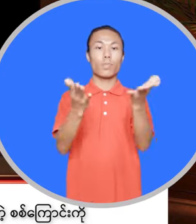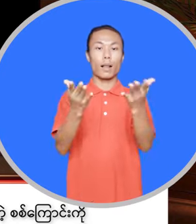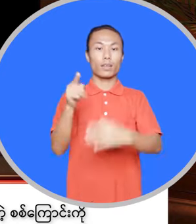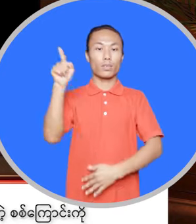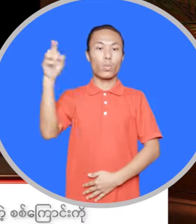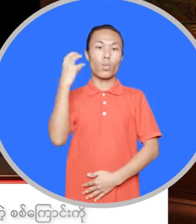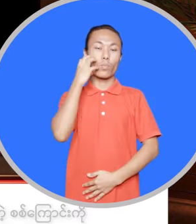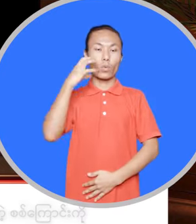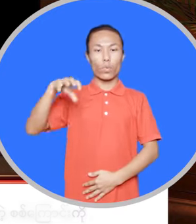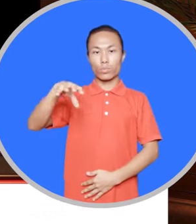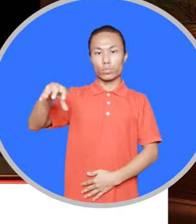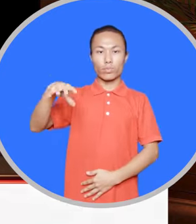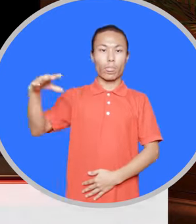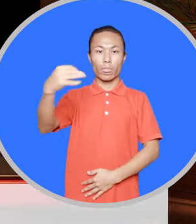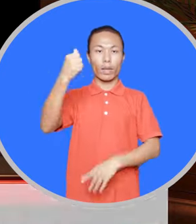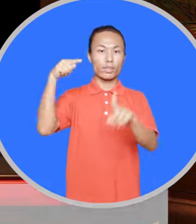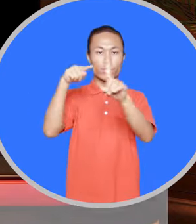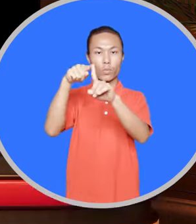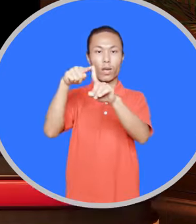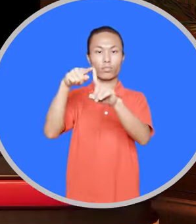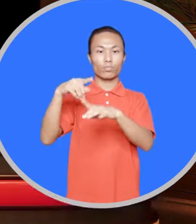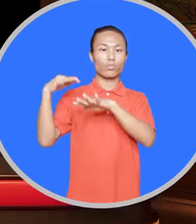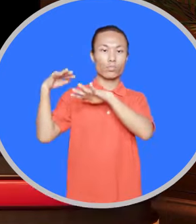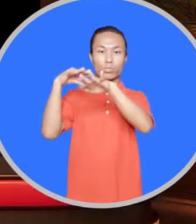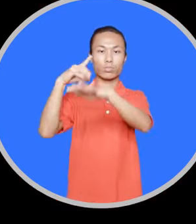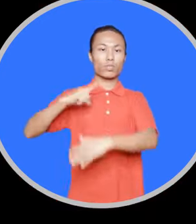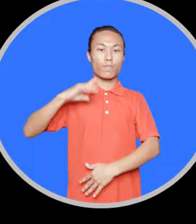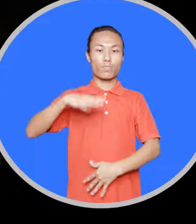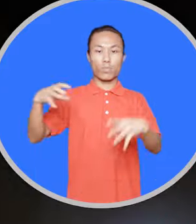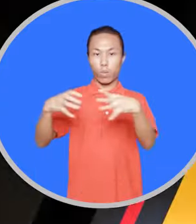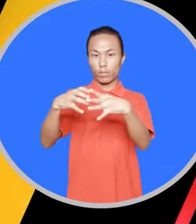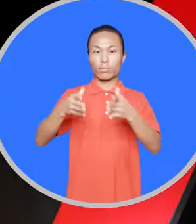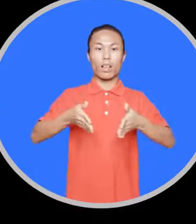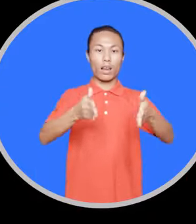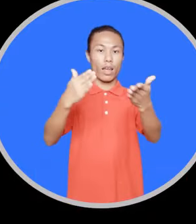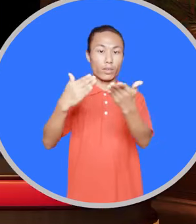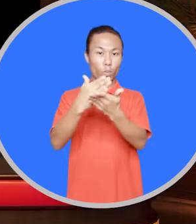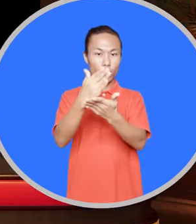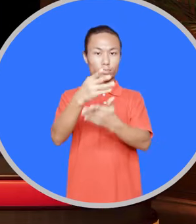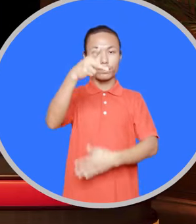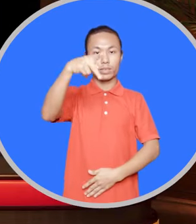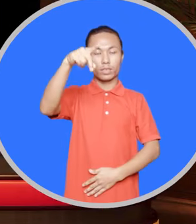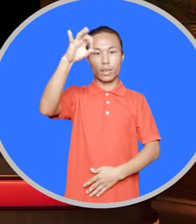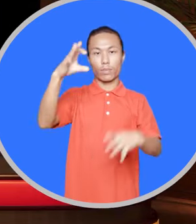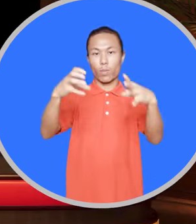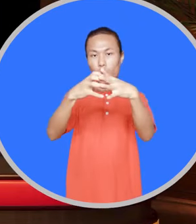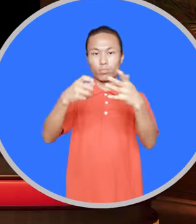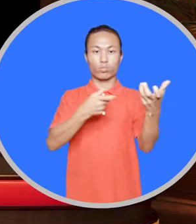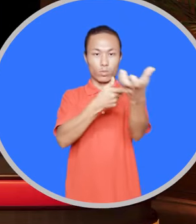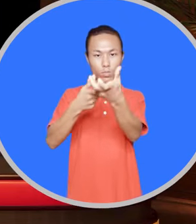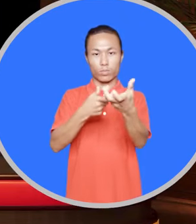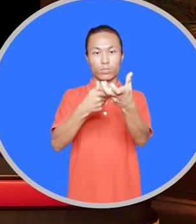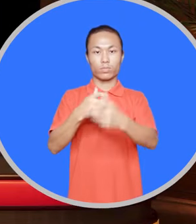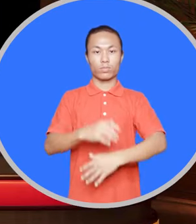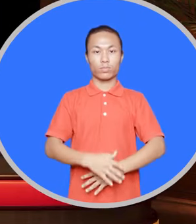ရှေ့ဆက်မတိုးနိုင်အောင်ဖျက်တောက်တိုက်ခိုက်ခဲ့တဲ့တဲ့ရင်ပဲဖြစ်ပါတယ်။ကရင်ပြည်နယ်မြောက်ရီမြို့ကို